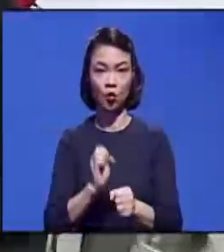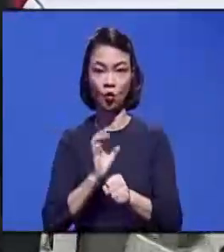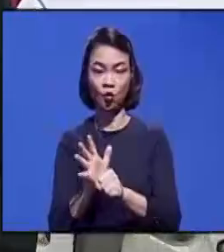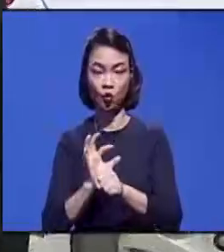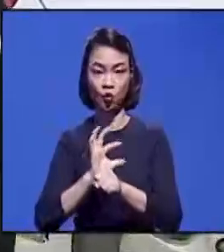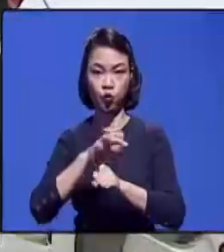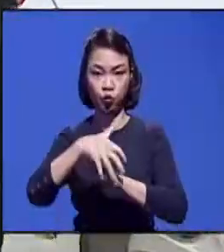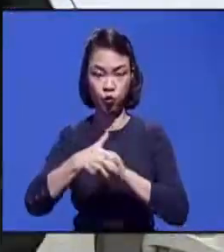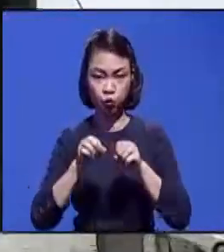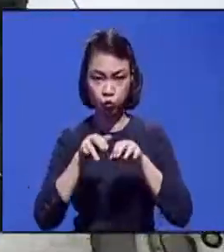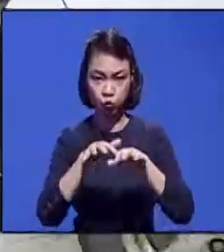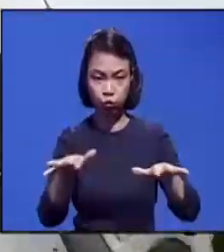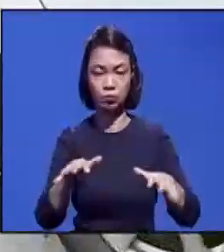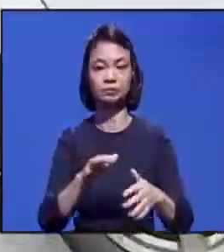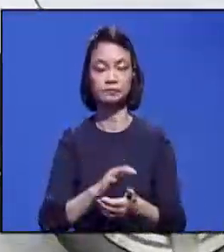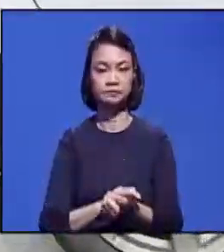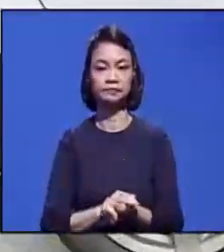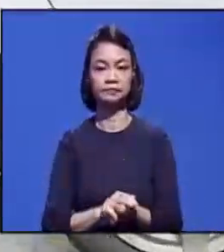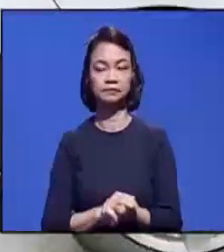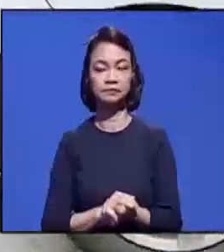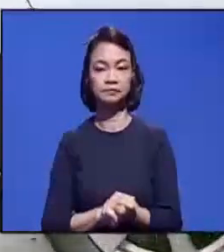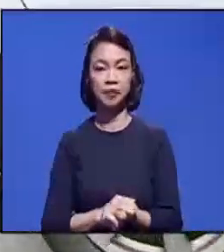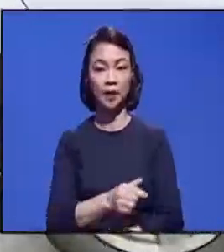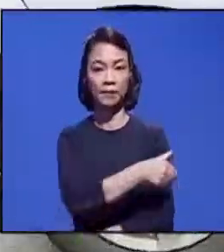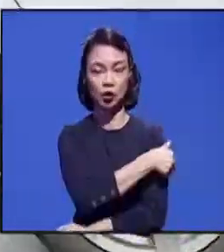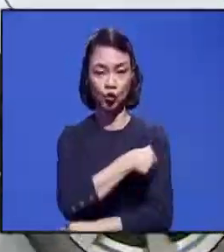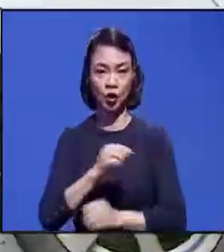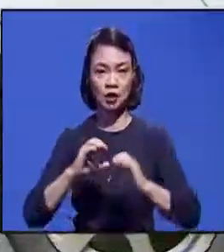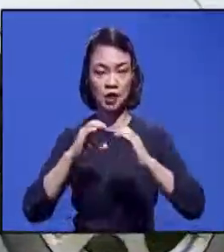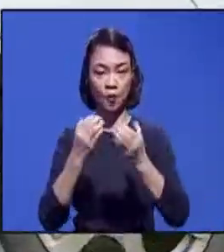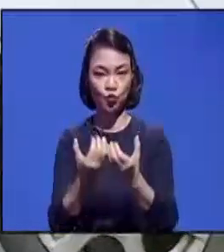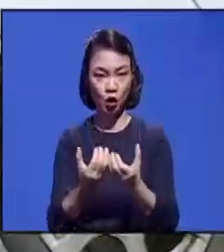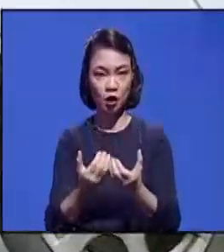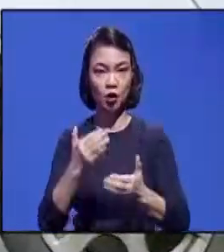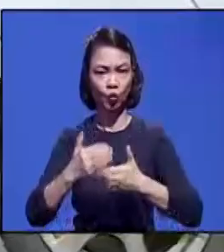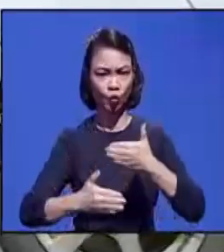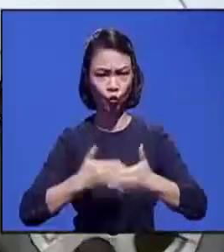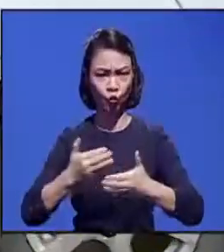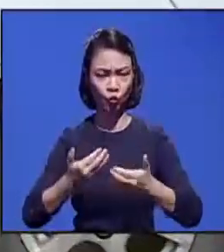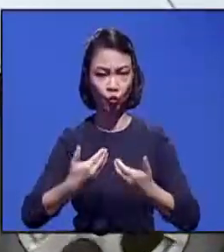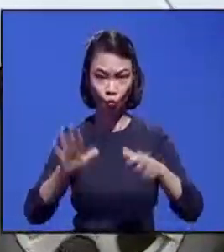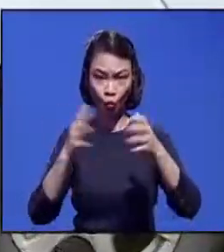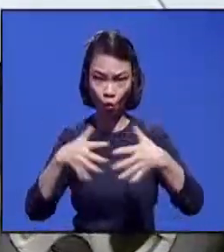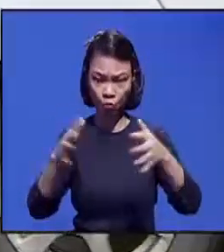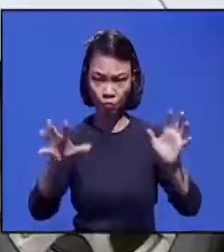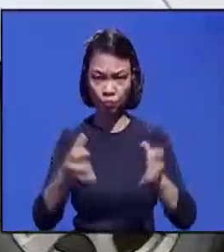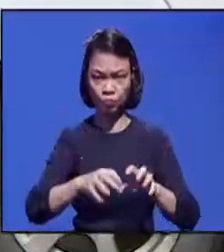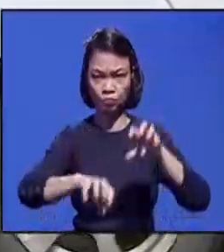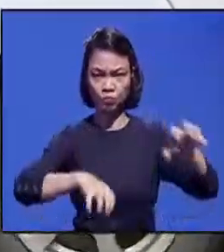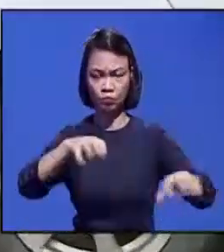penyebaran COVID-19 yang ada. Hingga saat ini memang petugas gabungan masih terus memukul mundur dan juga berusaha